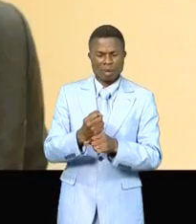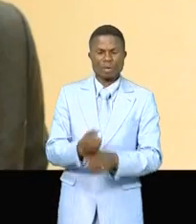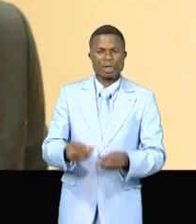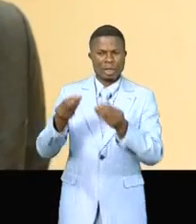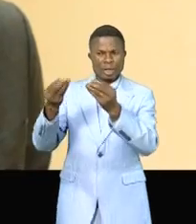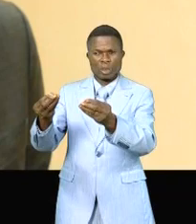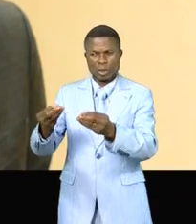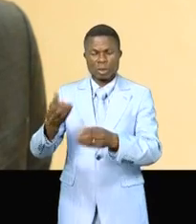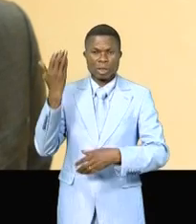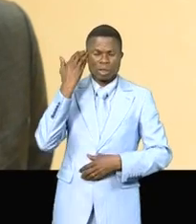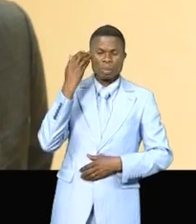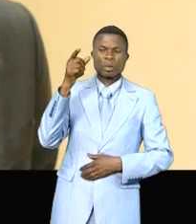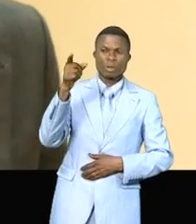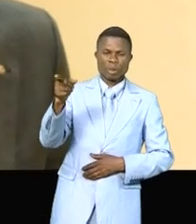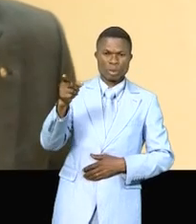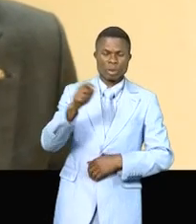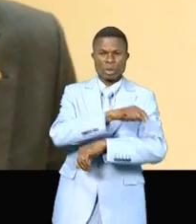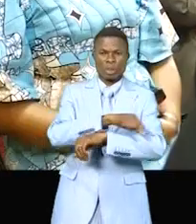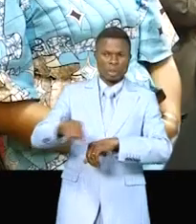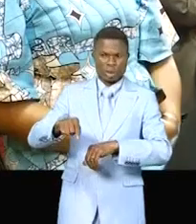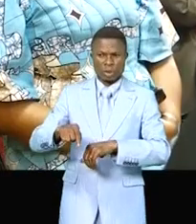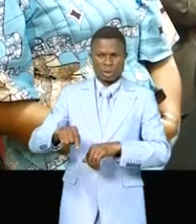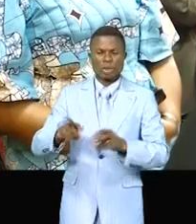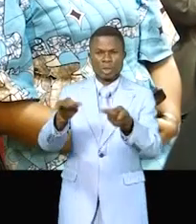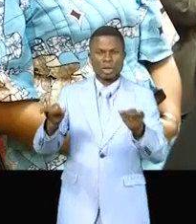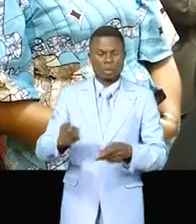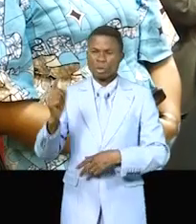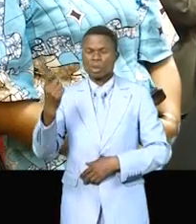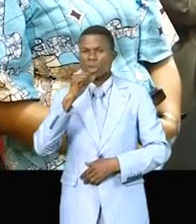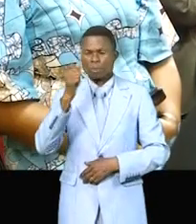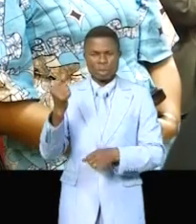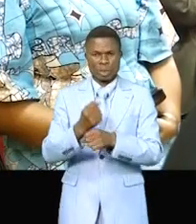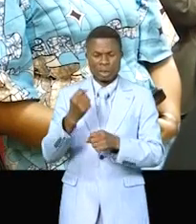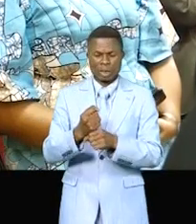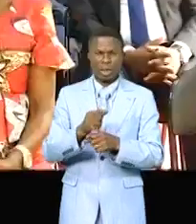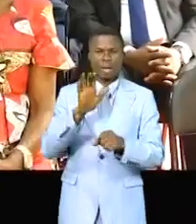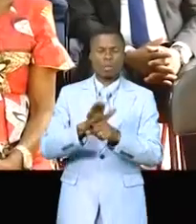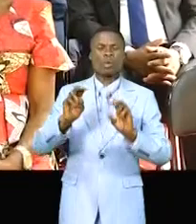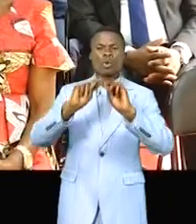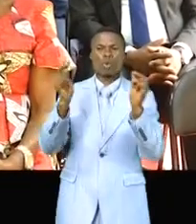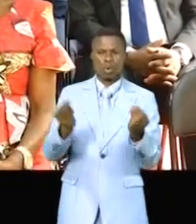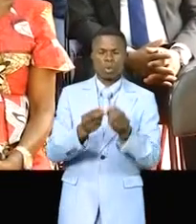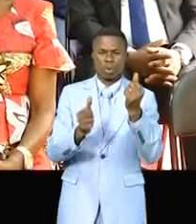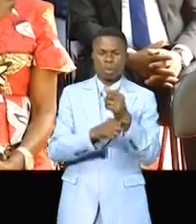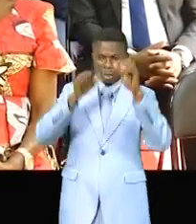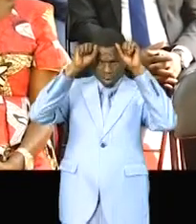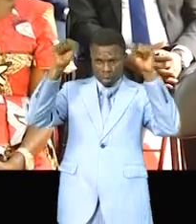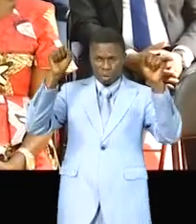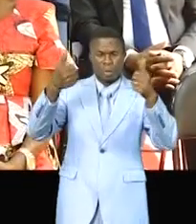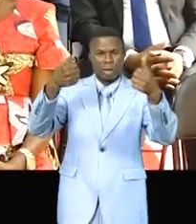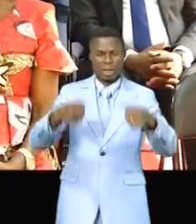Pour Dieudonné Kalouba, la Cour n'est pas l'apanage de lui seul. Elle est dirigée par la plénière et le président en demeure